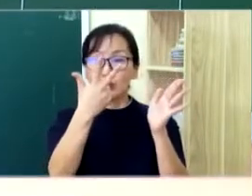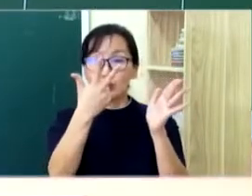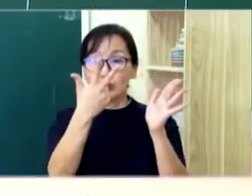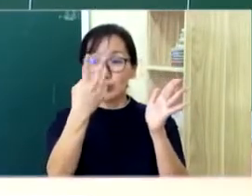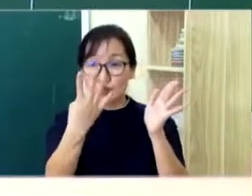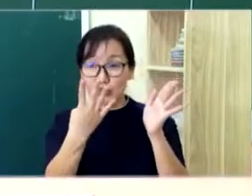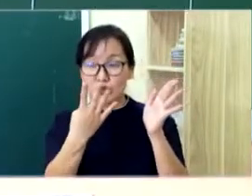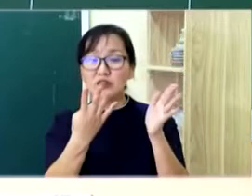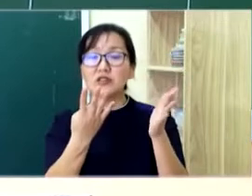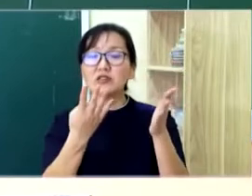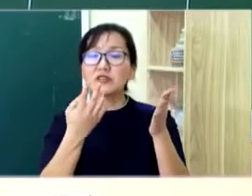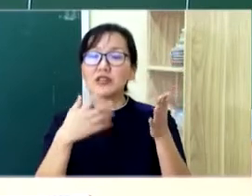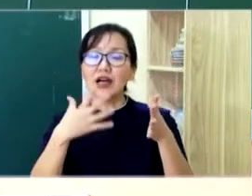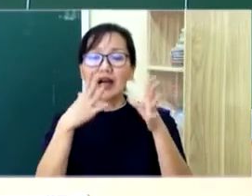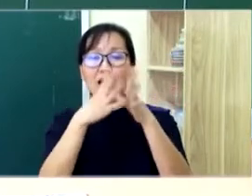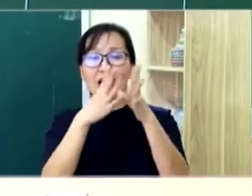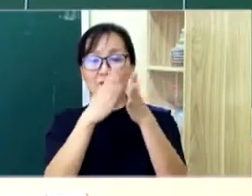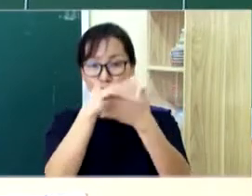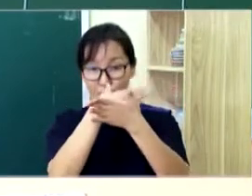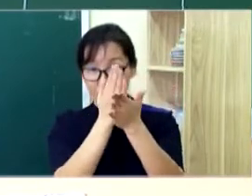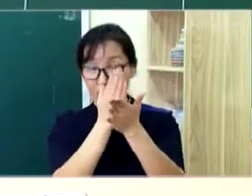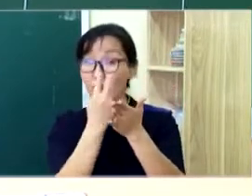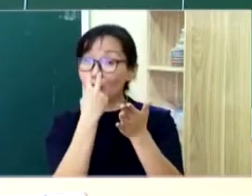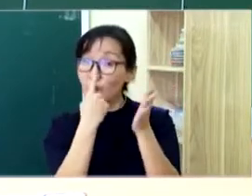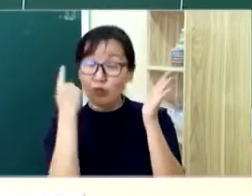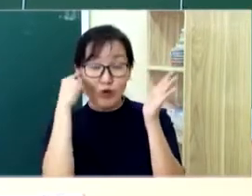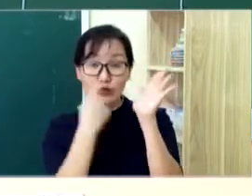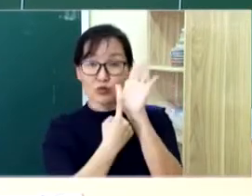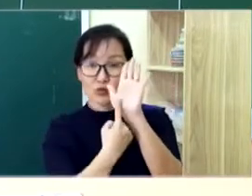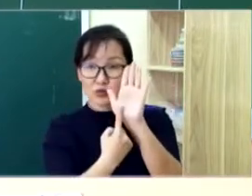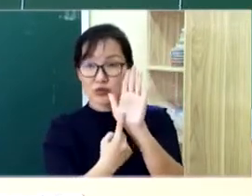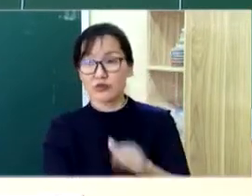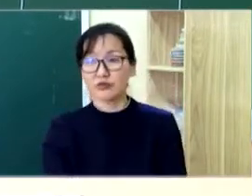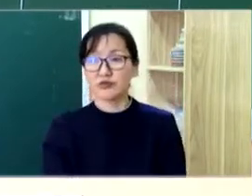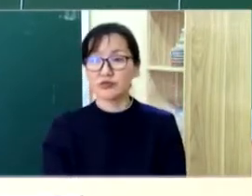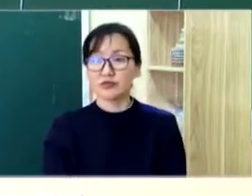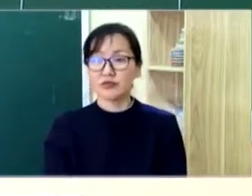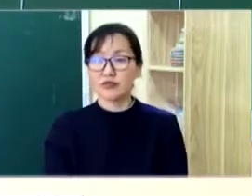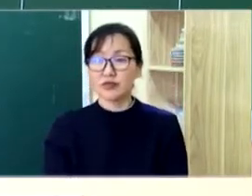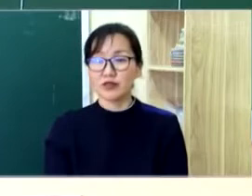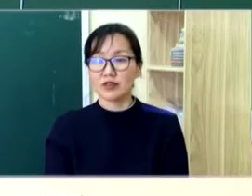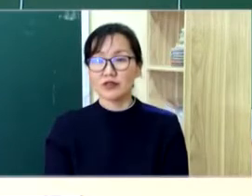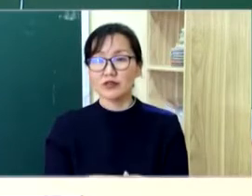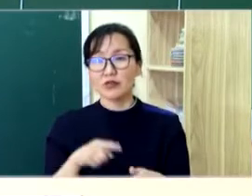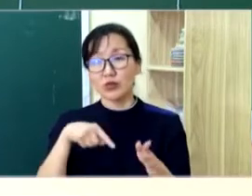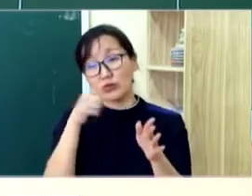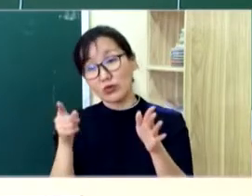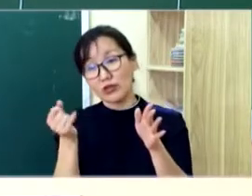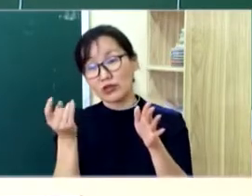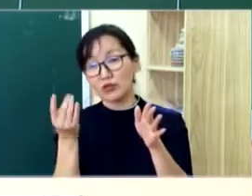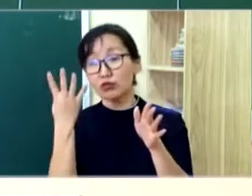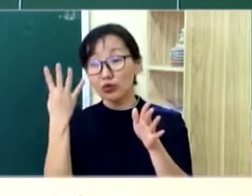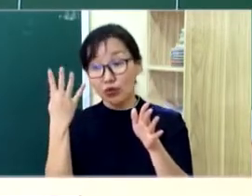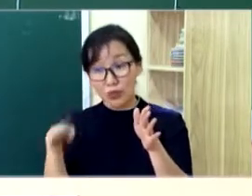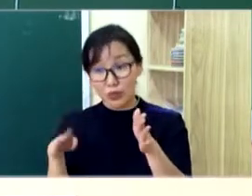1347-оо 10-ны хэсгээр тоомлие. За 10-ны хэсэгт маань 3-ын цифр байна. За түүний арын орн 4-ын